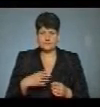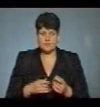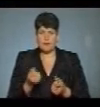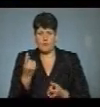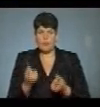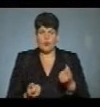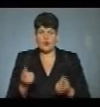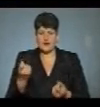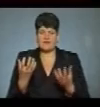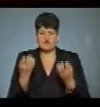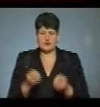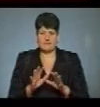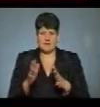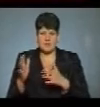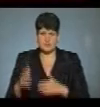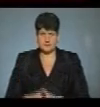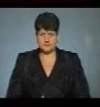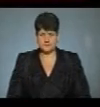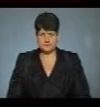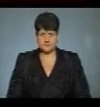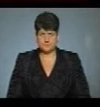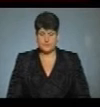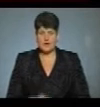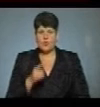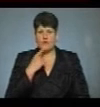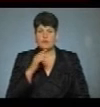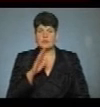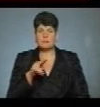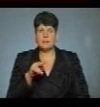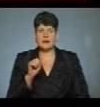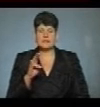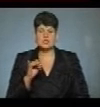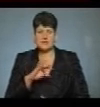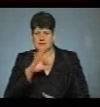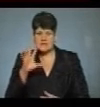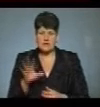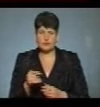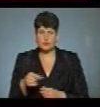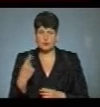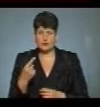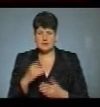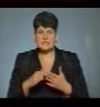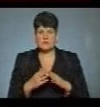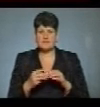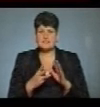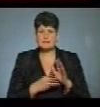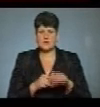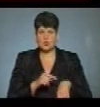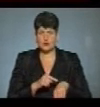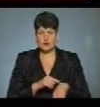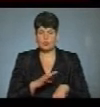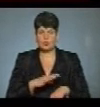появи інших випадків. За словами Володимира Паничева, загалом на Тернопільщині станом на 18 годину